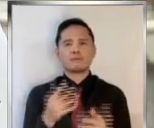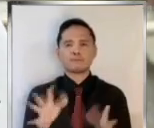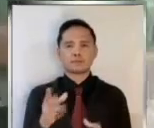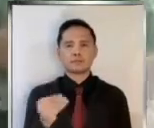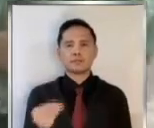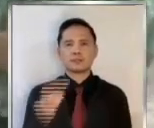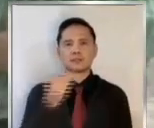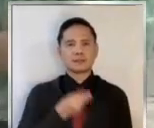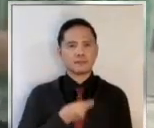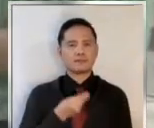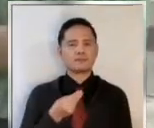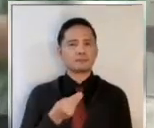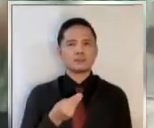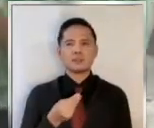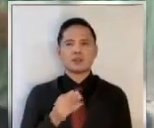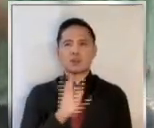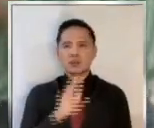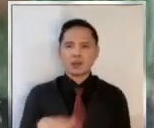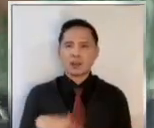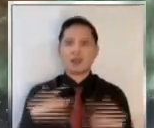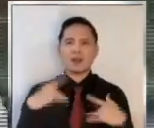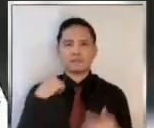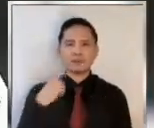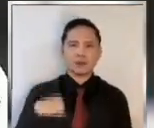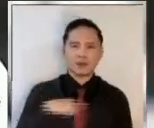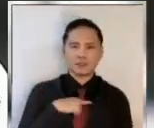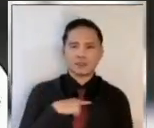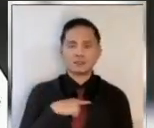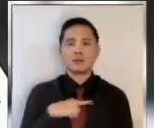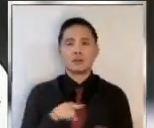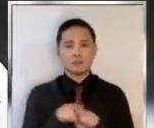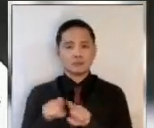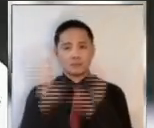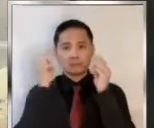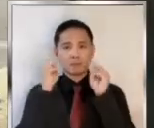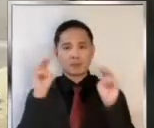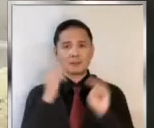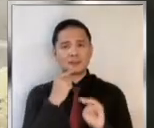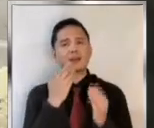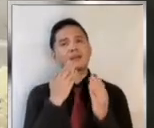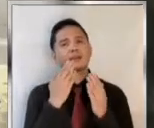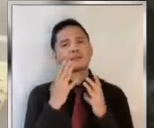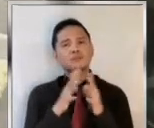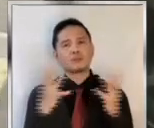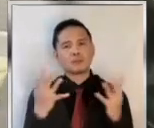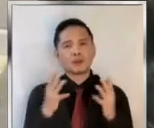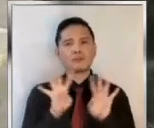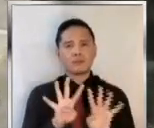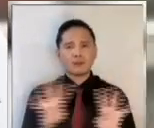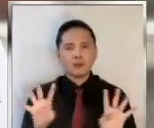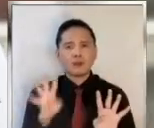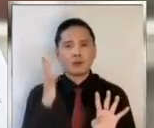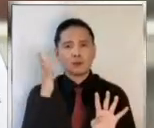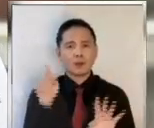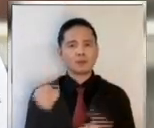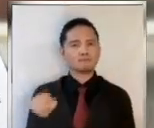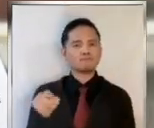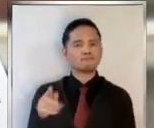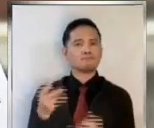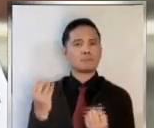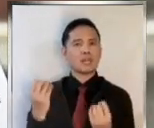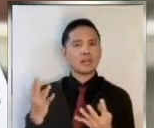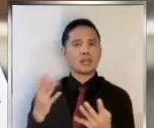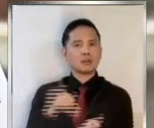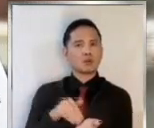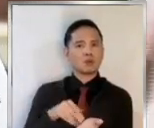ng buhay. Maging si Mayor Estrella, nagpapasalamat sa mga frontliner na nag-asikaso sa kanya matapos tamaan ng COVID. Noong ako